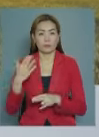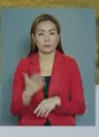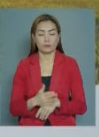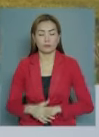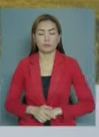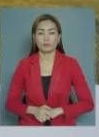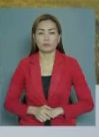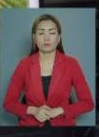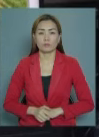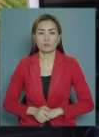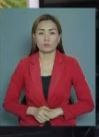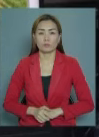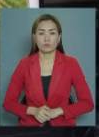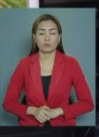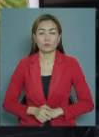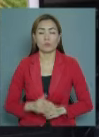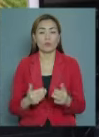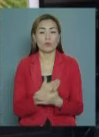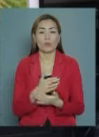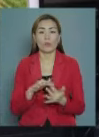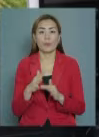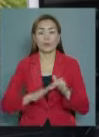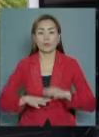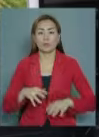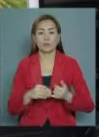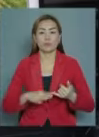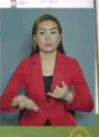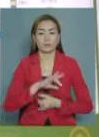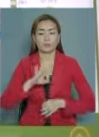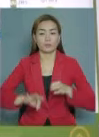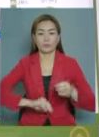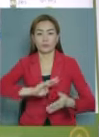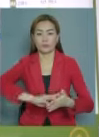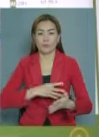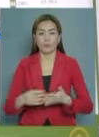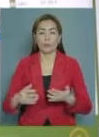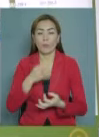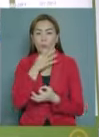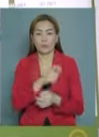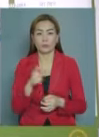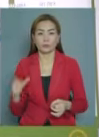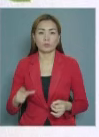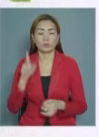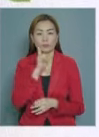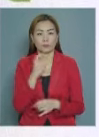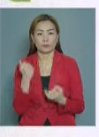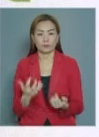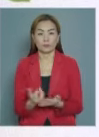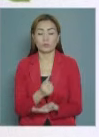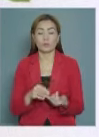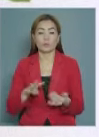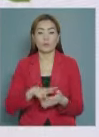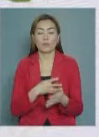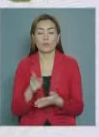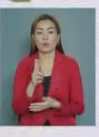меншігіне қайтарылған. Бұл мәліметтер ауыл шаруашылығы жерлерінің интерактивті картасында кез келген азаматқа қол жетімді. Жер